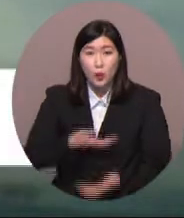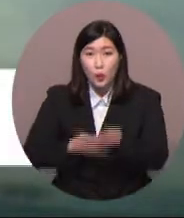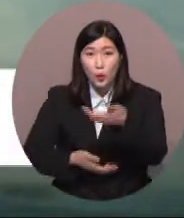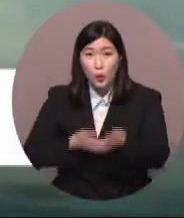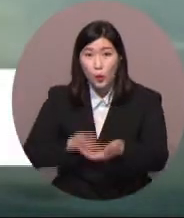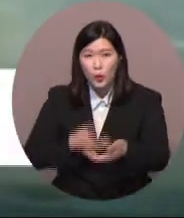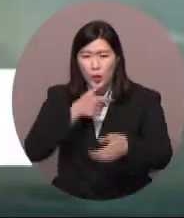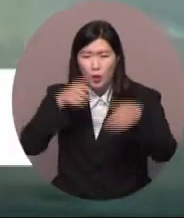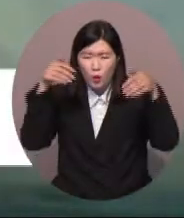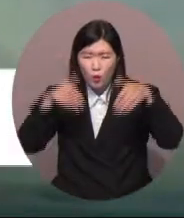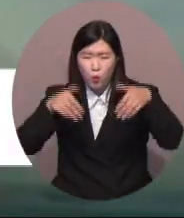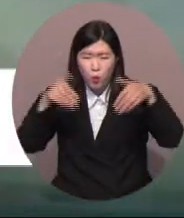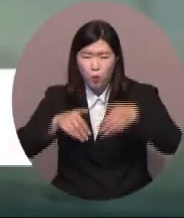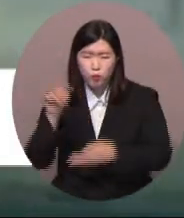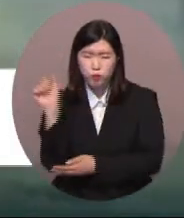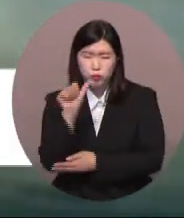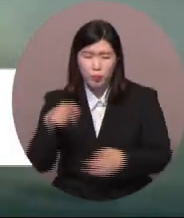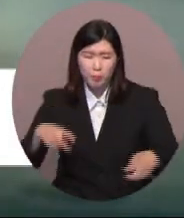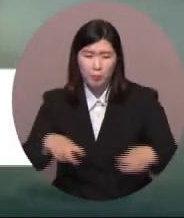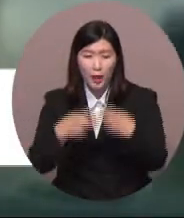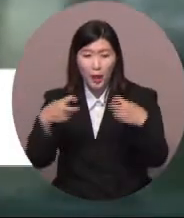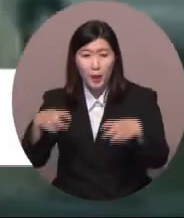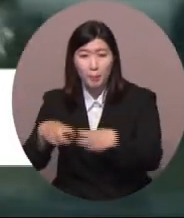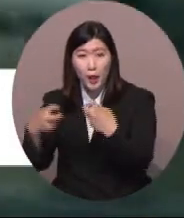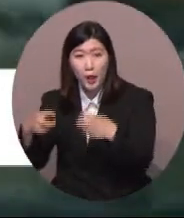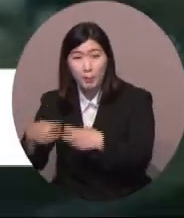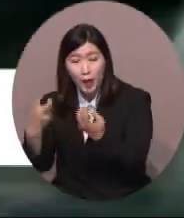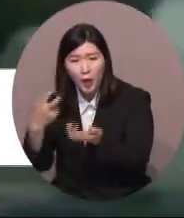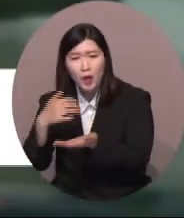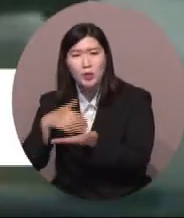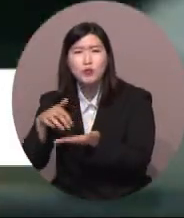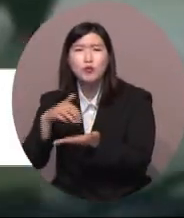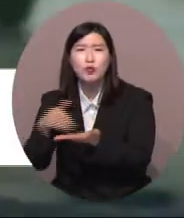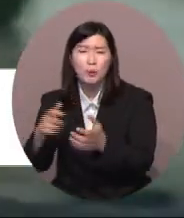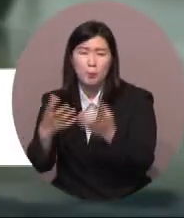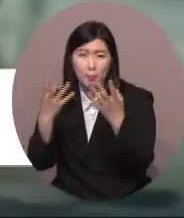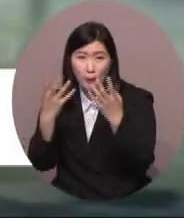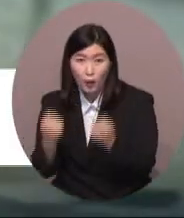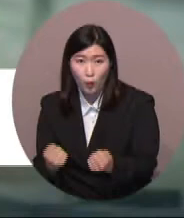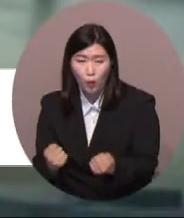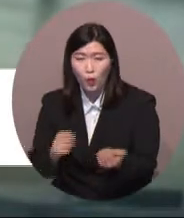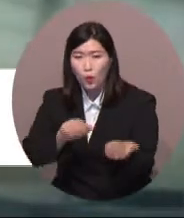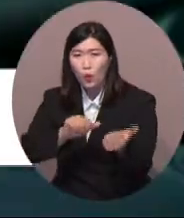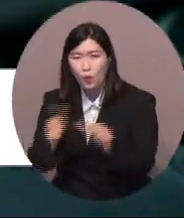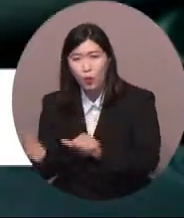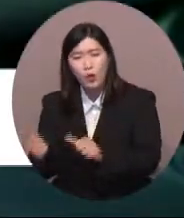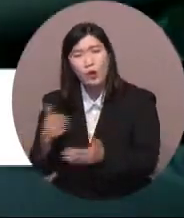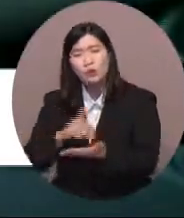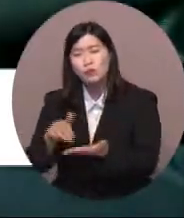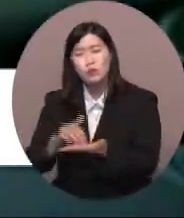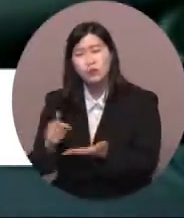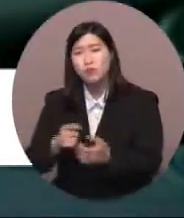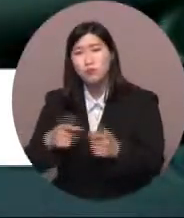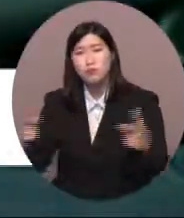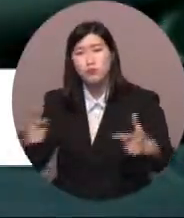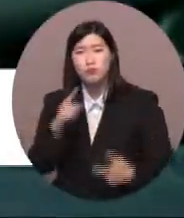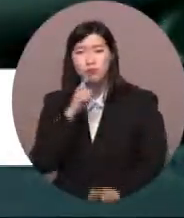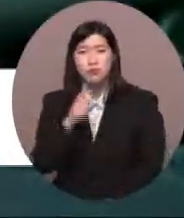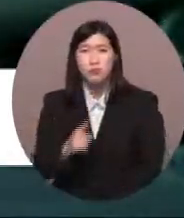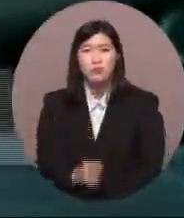고속도로에서 빗길 교통사고 발생률은 마른 도로보다 약 2.5배 높고 치사율은 3배 넘게